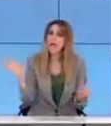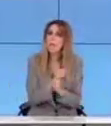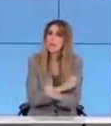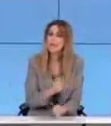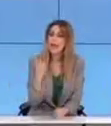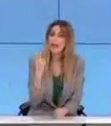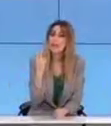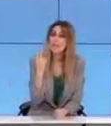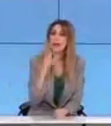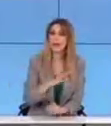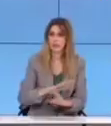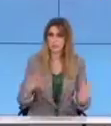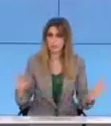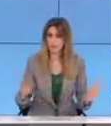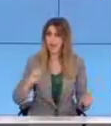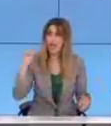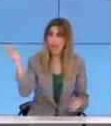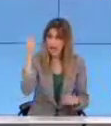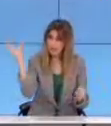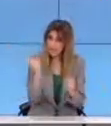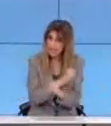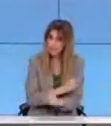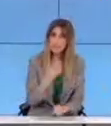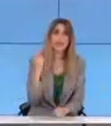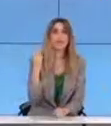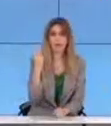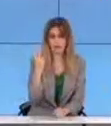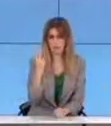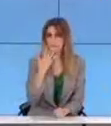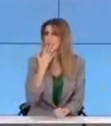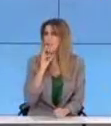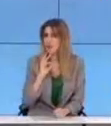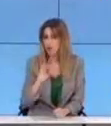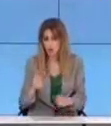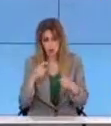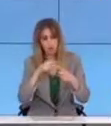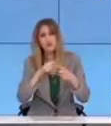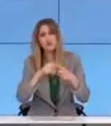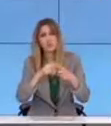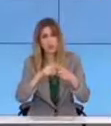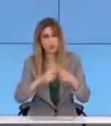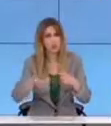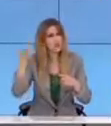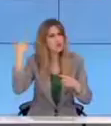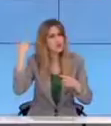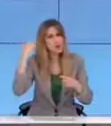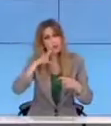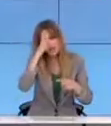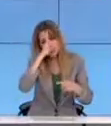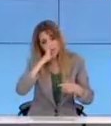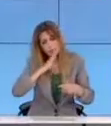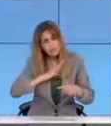επιτυχία. Διότι αφενός σε χρόνια δύσκολα, όπου η Ελλάδα βρέθηκε στο επίκεντρο μιας